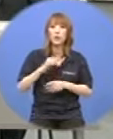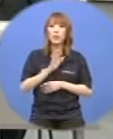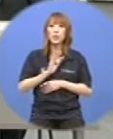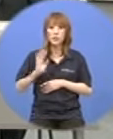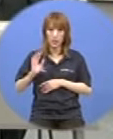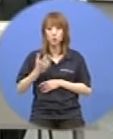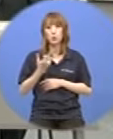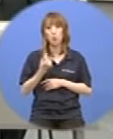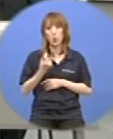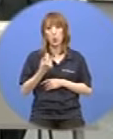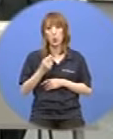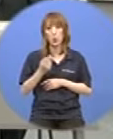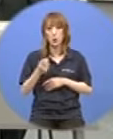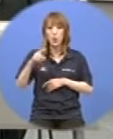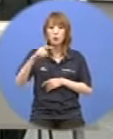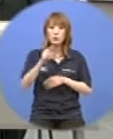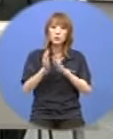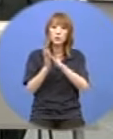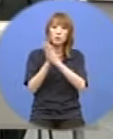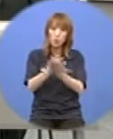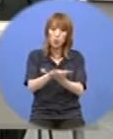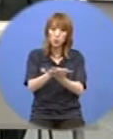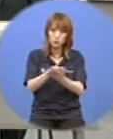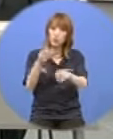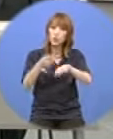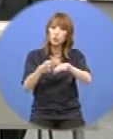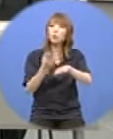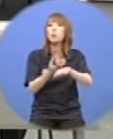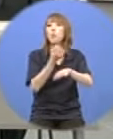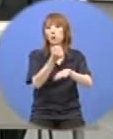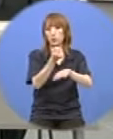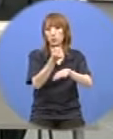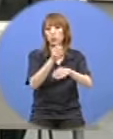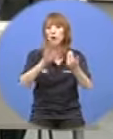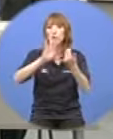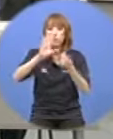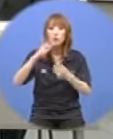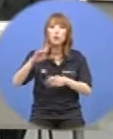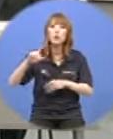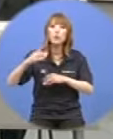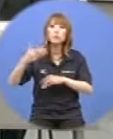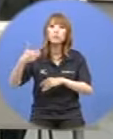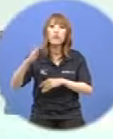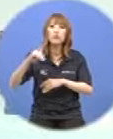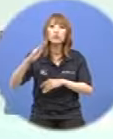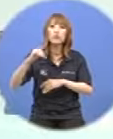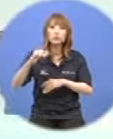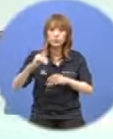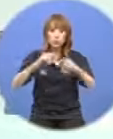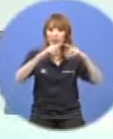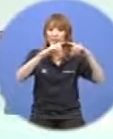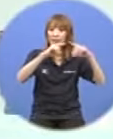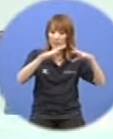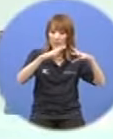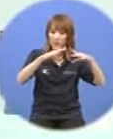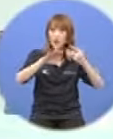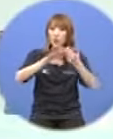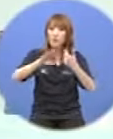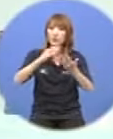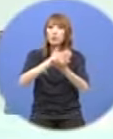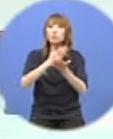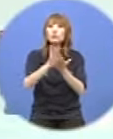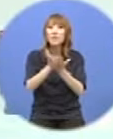その殺虫剤に関しては技術を非常に持ってますけど、はいはい、プラスチックとかね、 そうですよね、 電気とかいうことになるともう違う分野になり